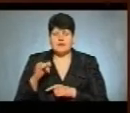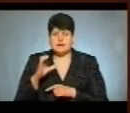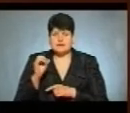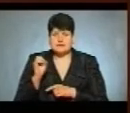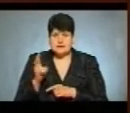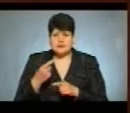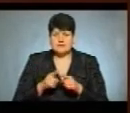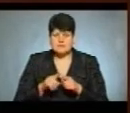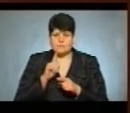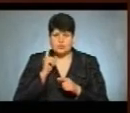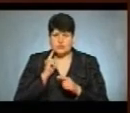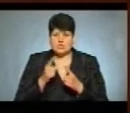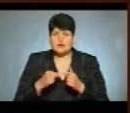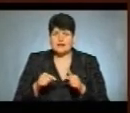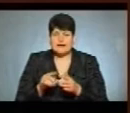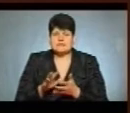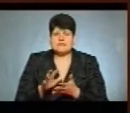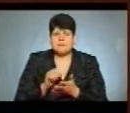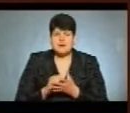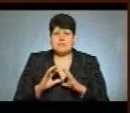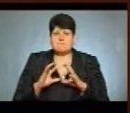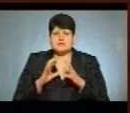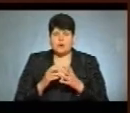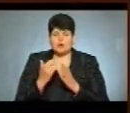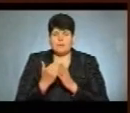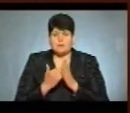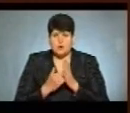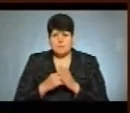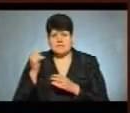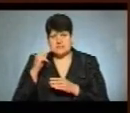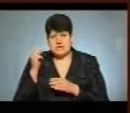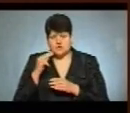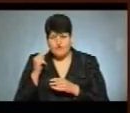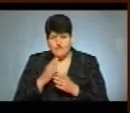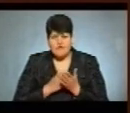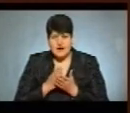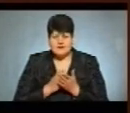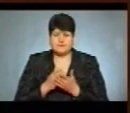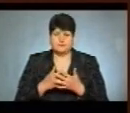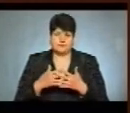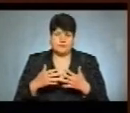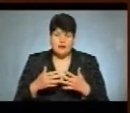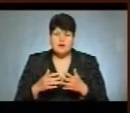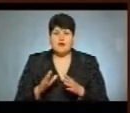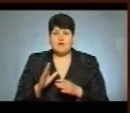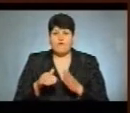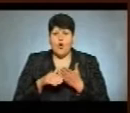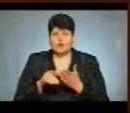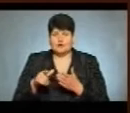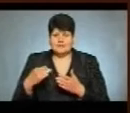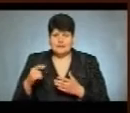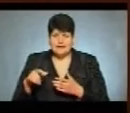міжнародна молодіжна організація, яка займається міжнародними програмами стажувань та супутньою діяльністю. Волонтери ISEC